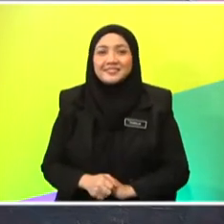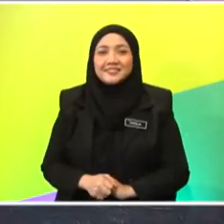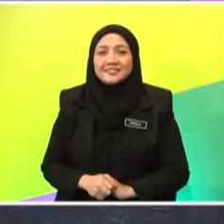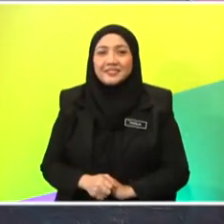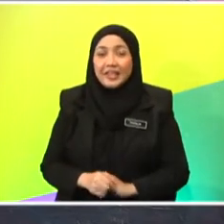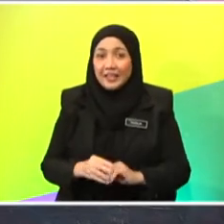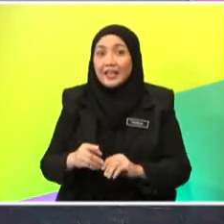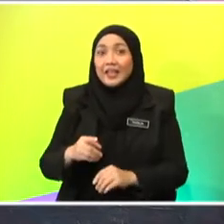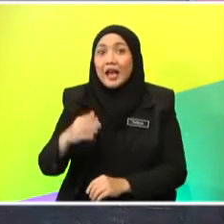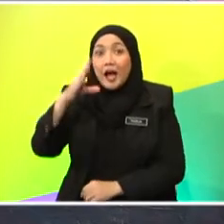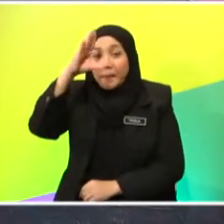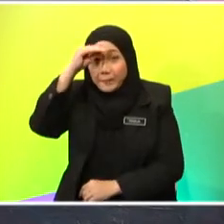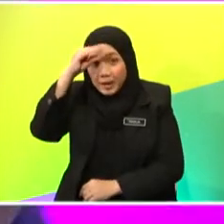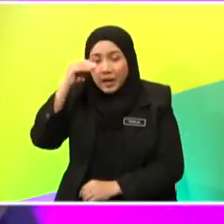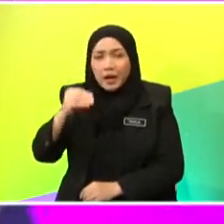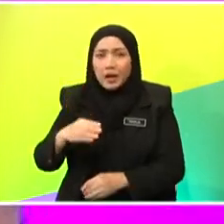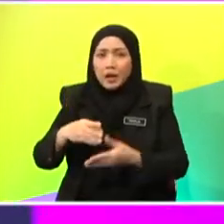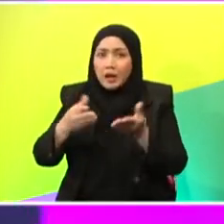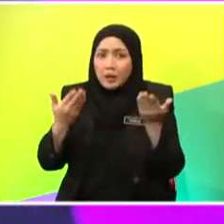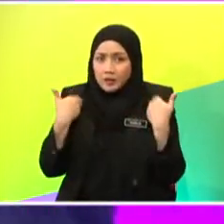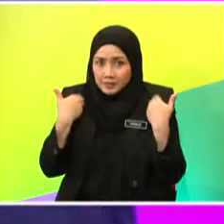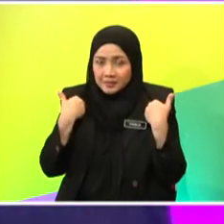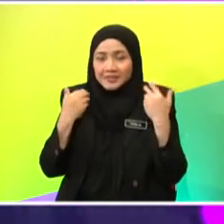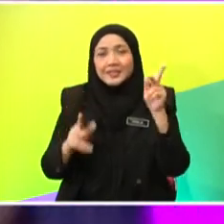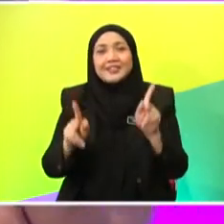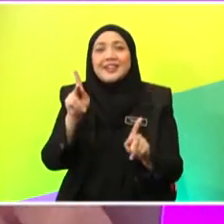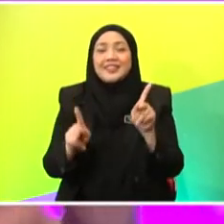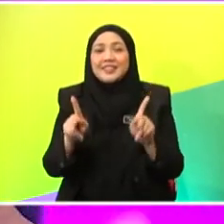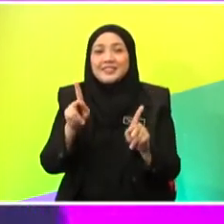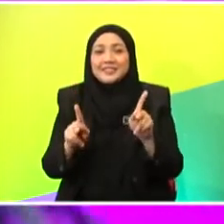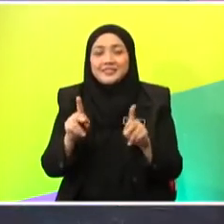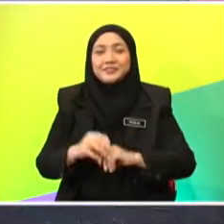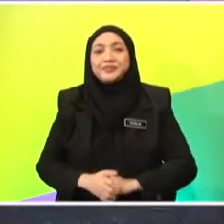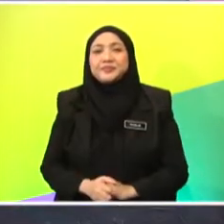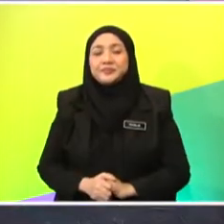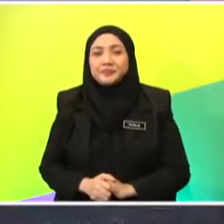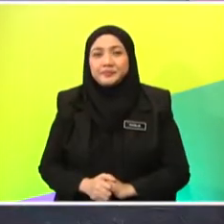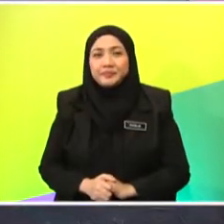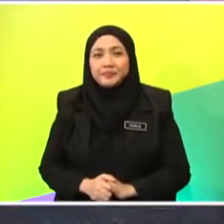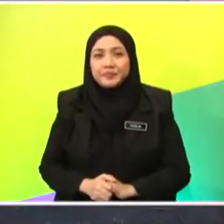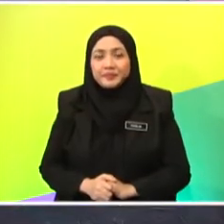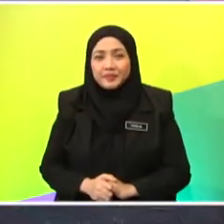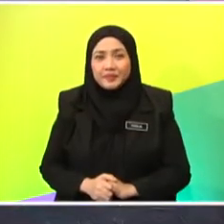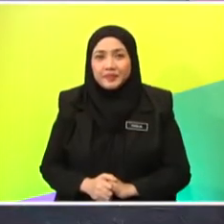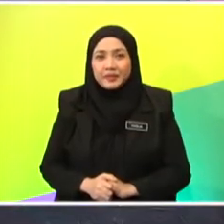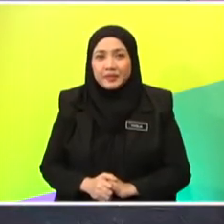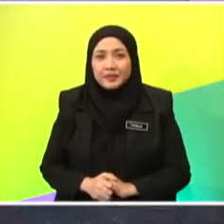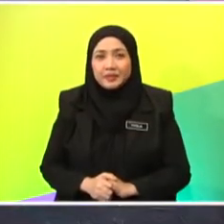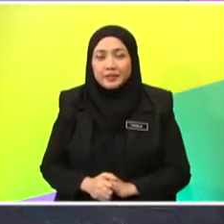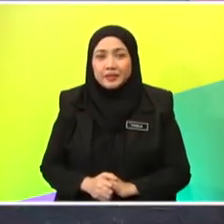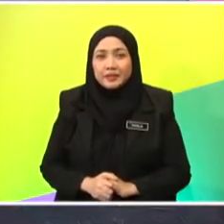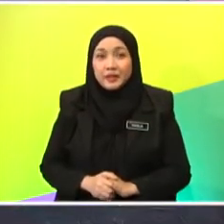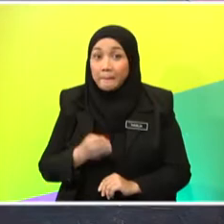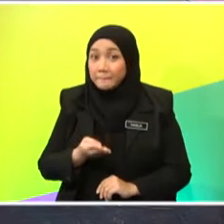kereta iya Betul Pandai Hakim Oke kau kawan ini adalah cuaca sekali reggae